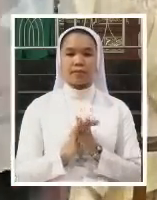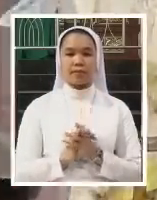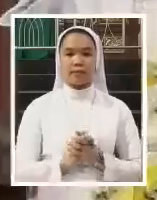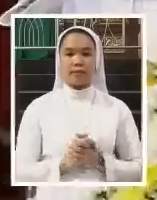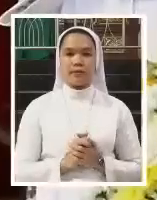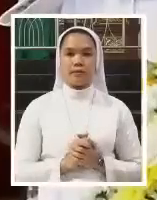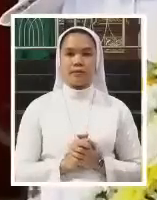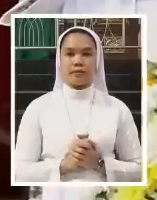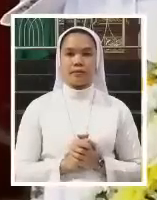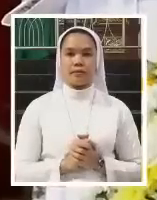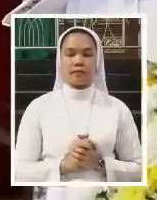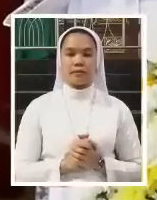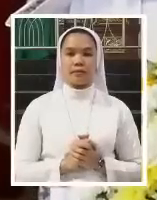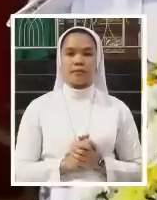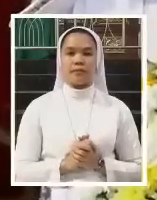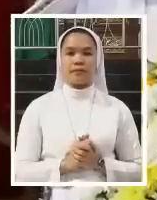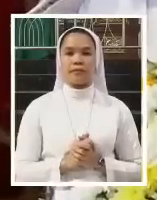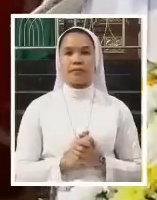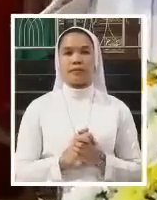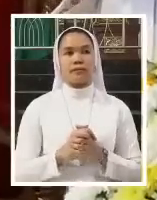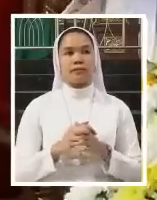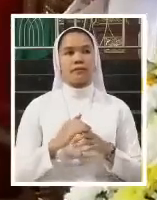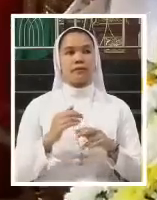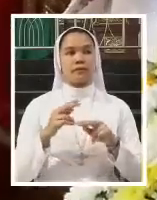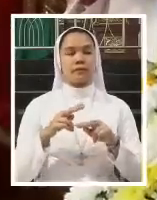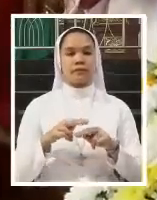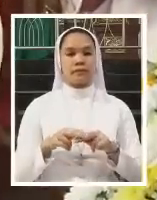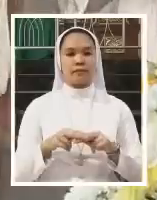Amen. Matukaw po ang gabos.